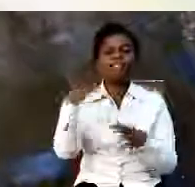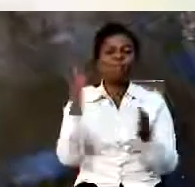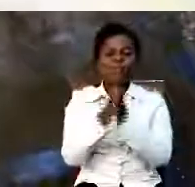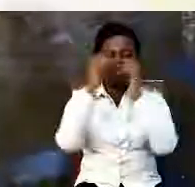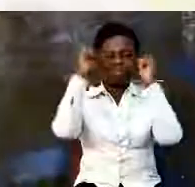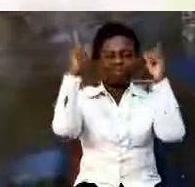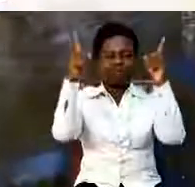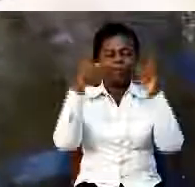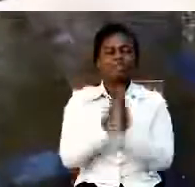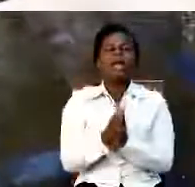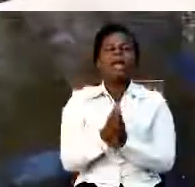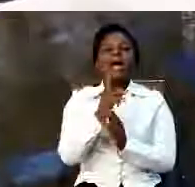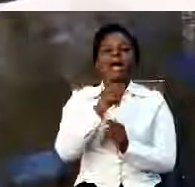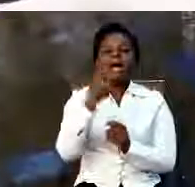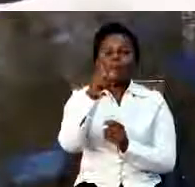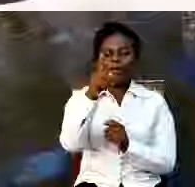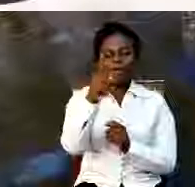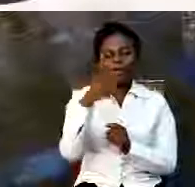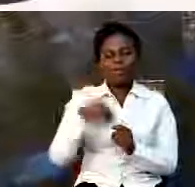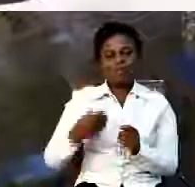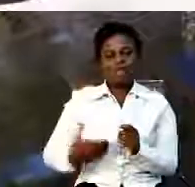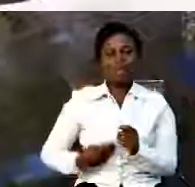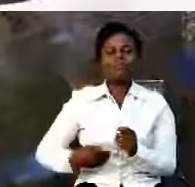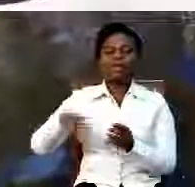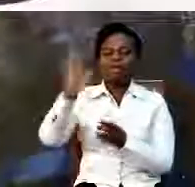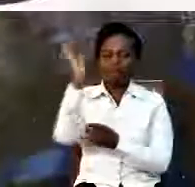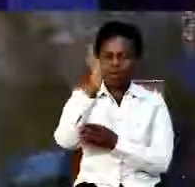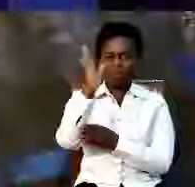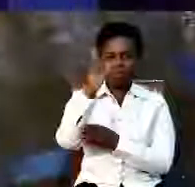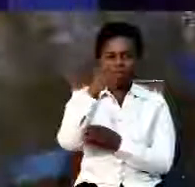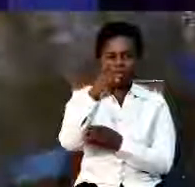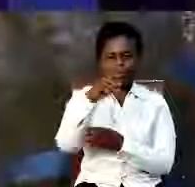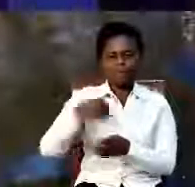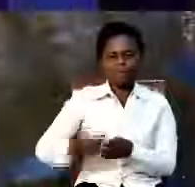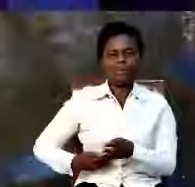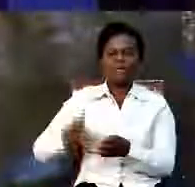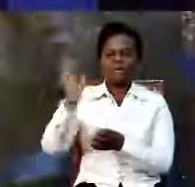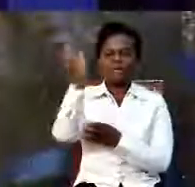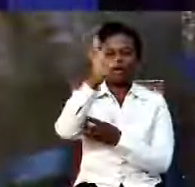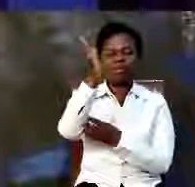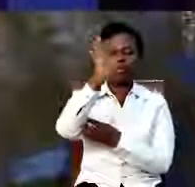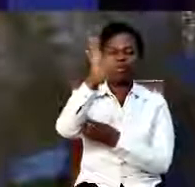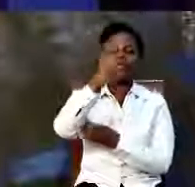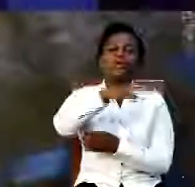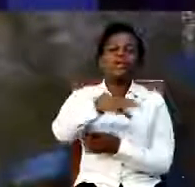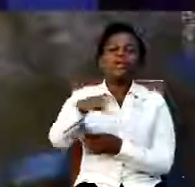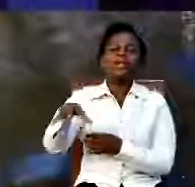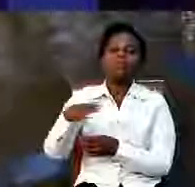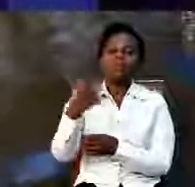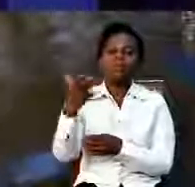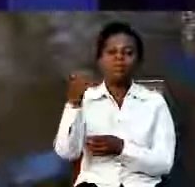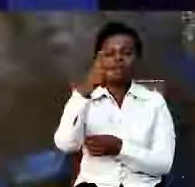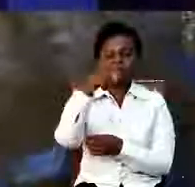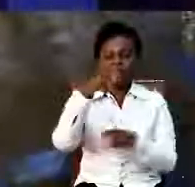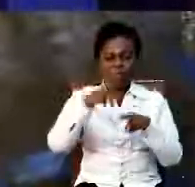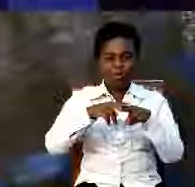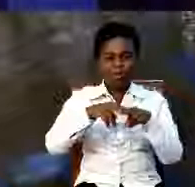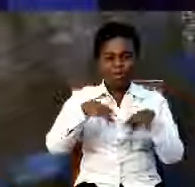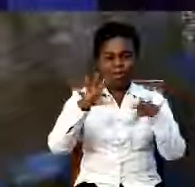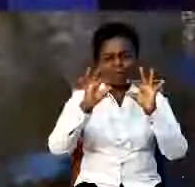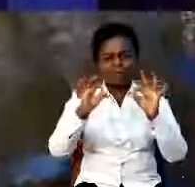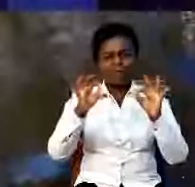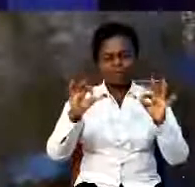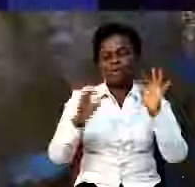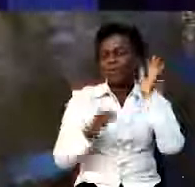sana. Hebu kama ni mwanamke siku ya leo, hebu nyosha mkono mahali popote ulipo kwenye vituo. Na leo ukae mkao